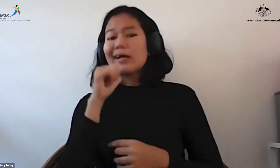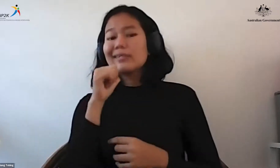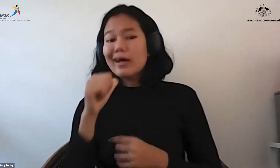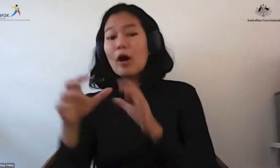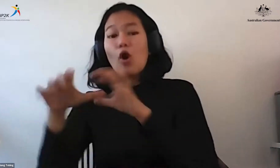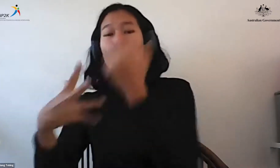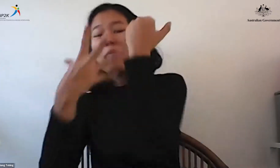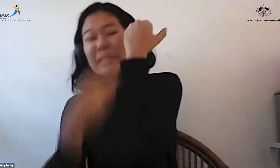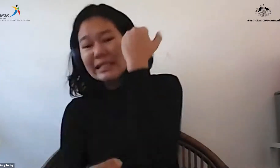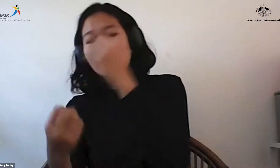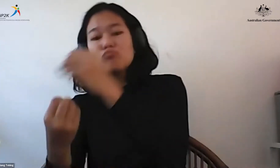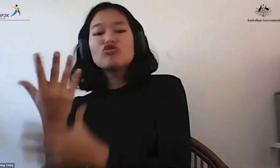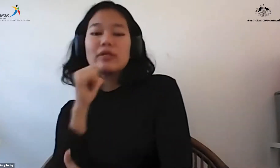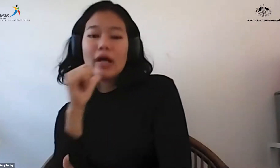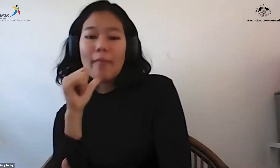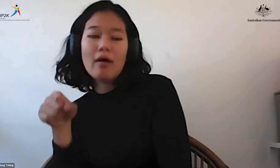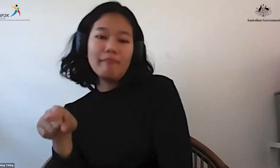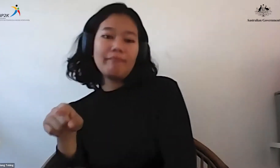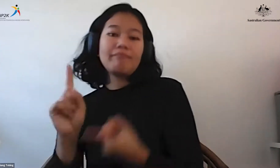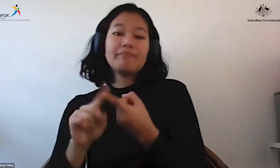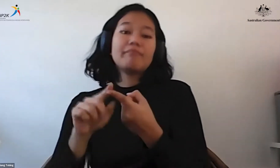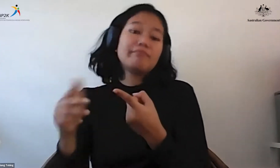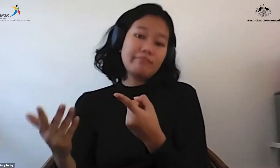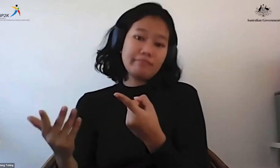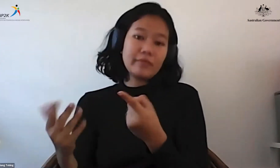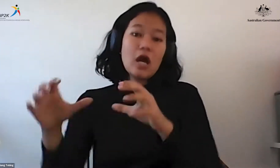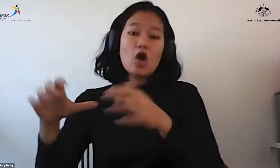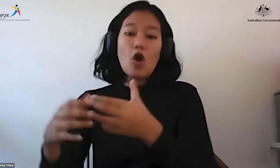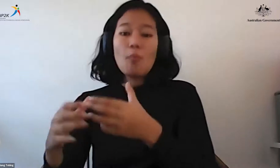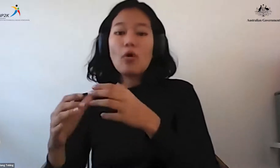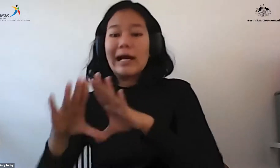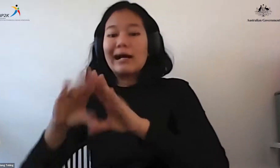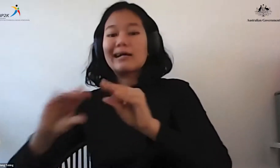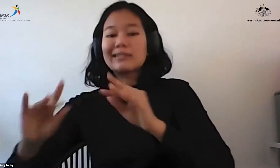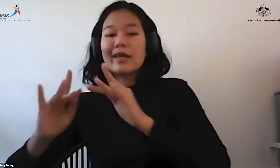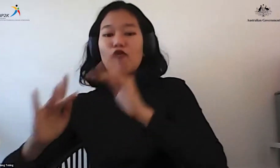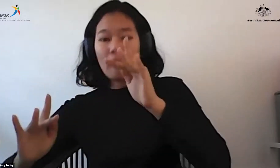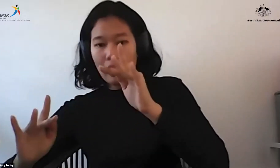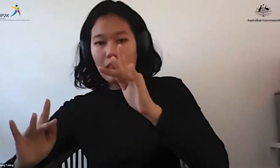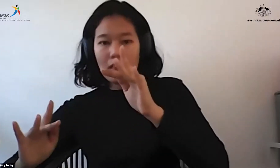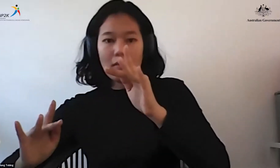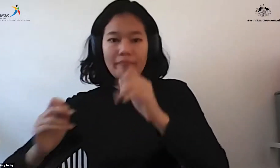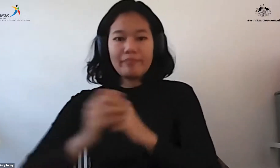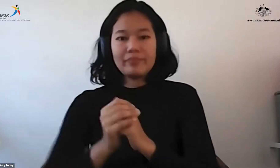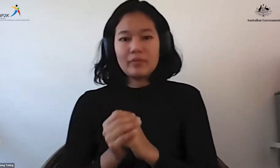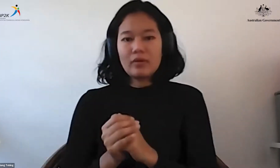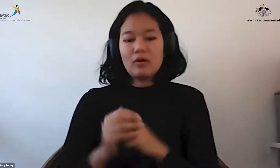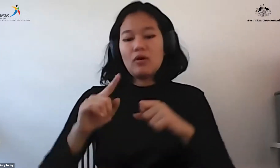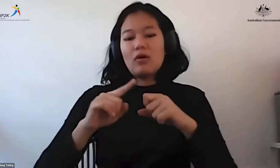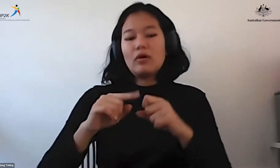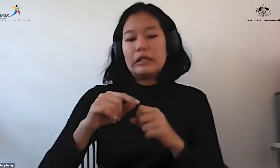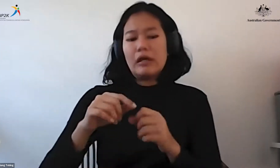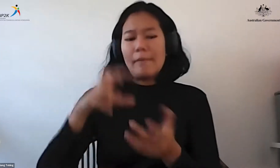ini. Jadi antara lain adalah kelompok informal. Kelompok informal khususnya perkotaan,